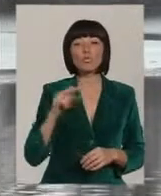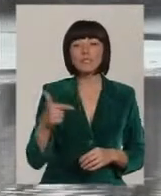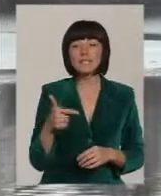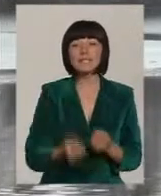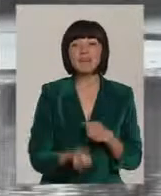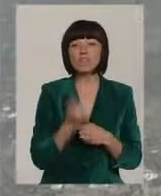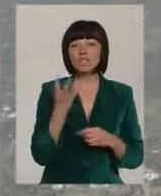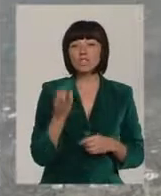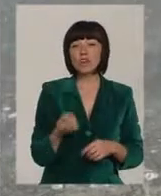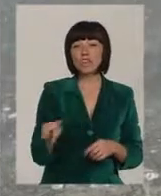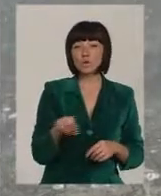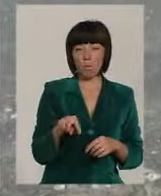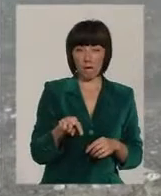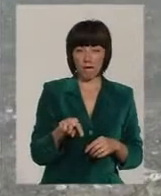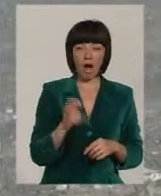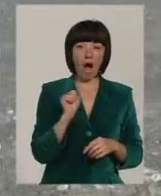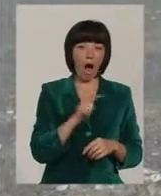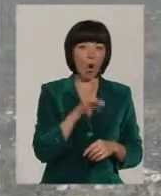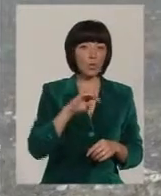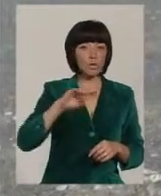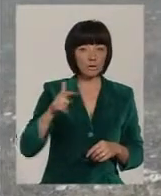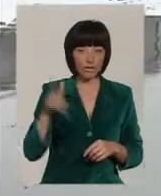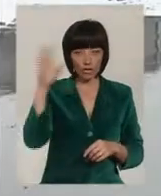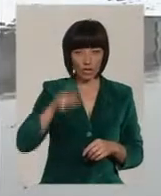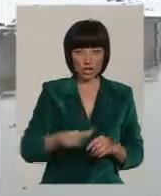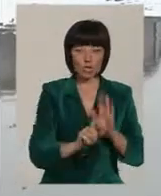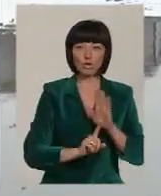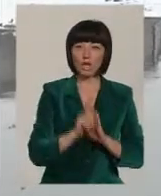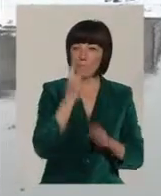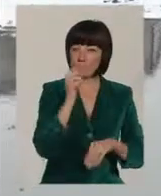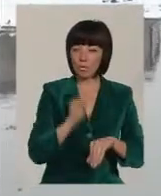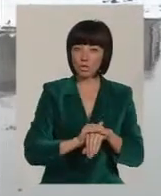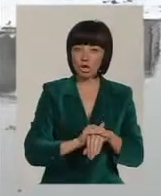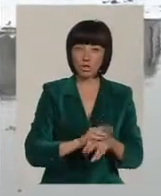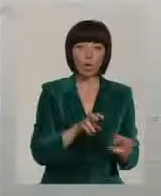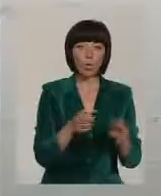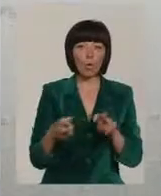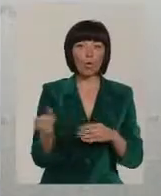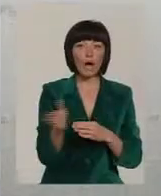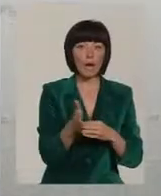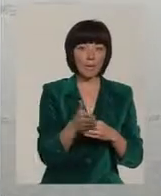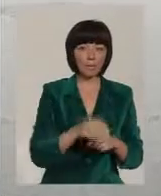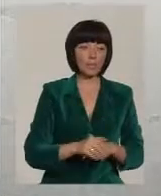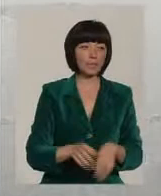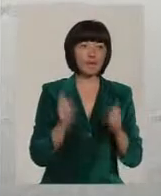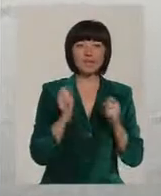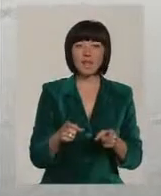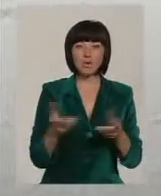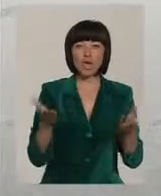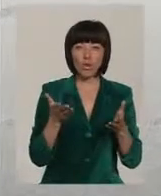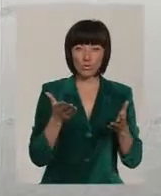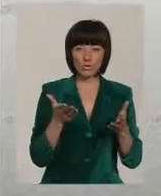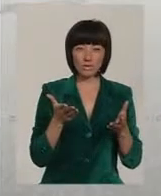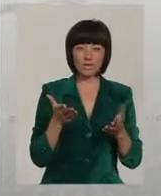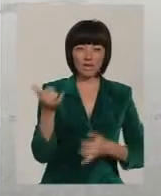Бузі з'явилися ще у листопаді, а у грудні у річці почали помічати дохлу рибу. Скинули якусь гадость в ту